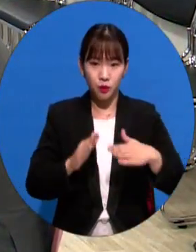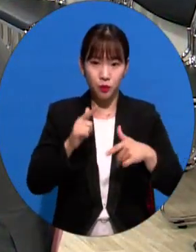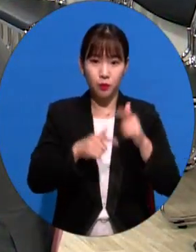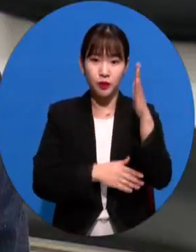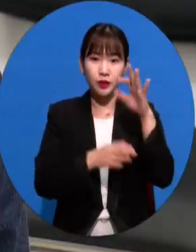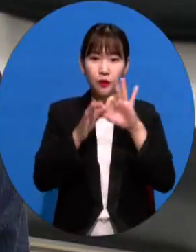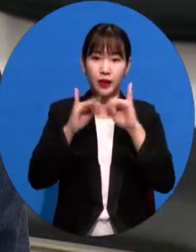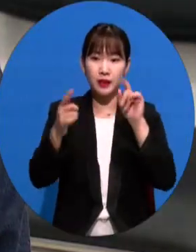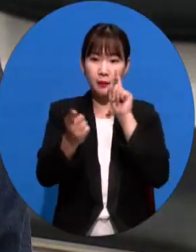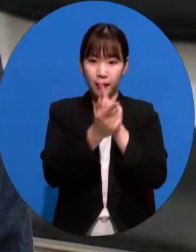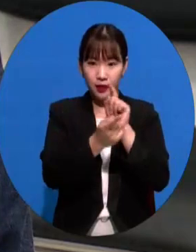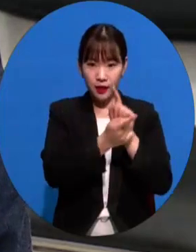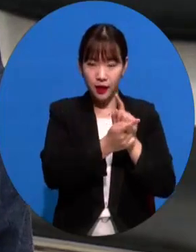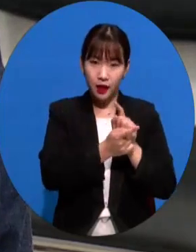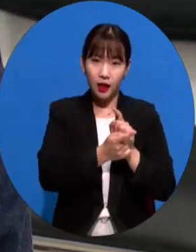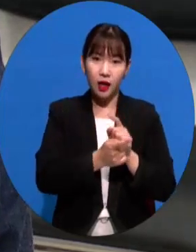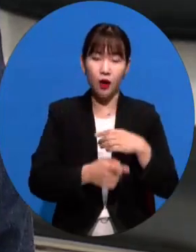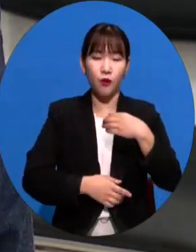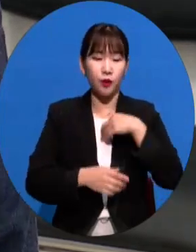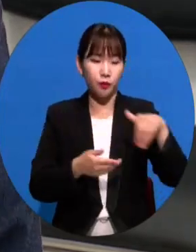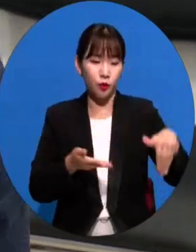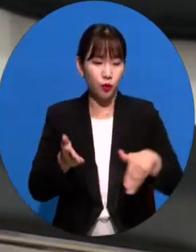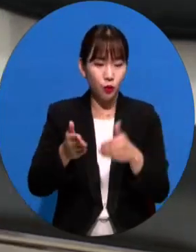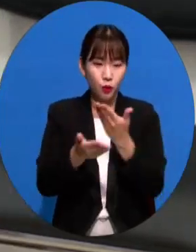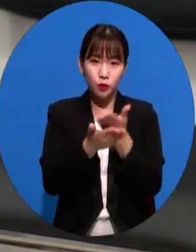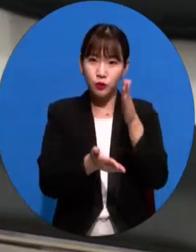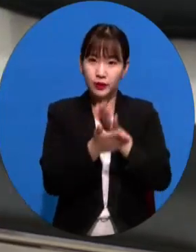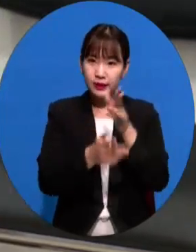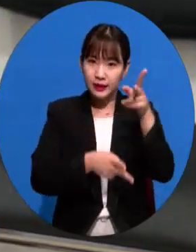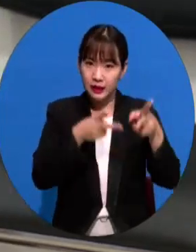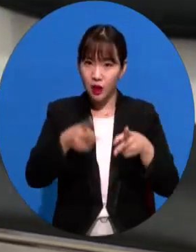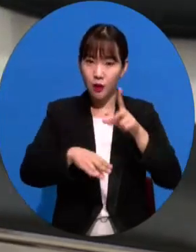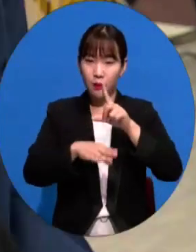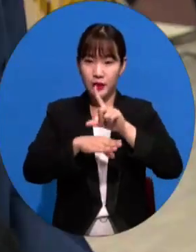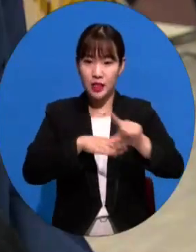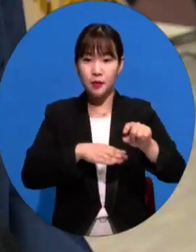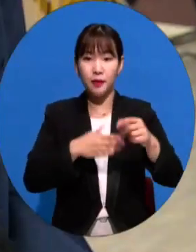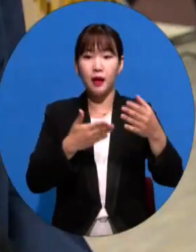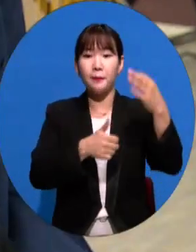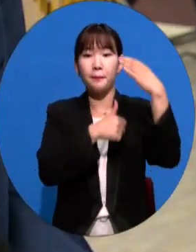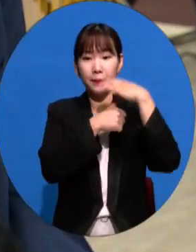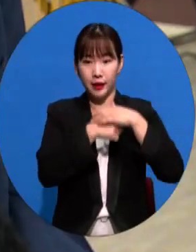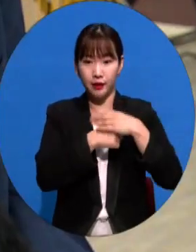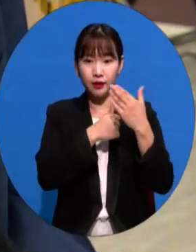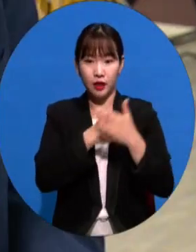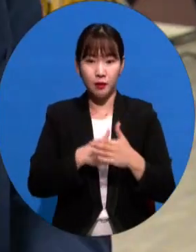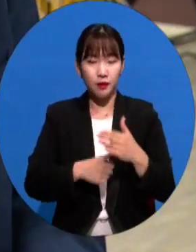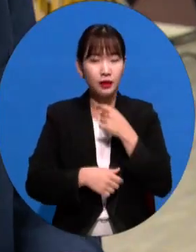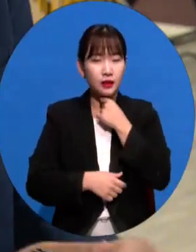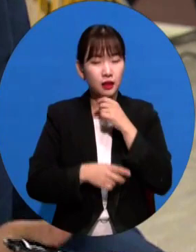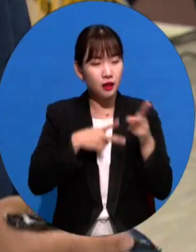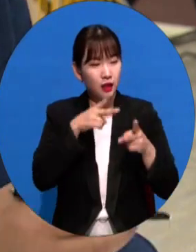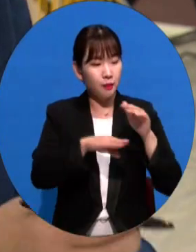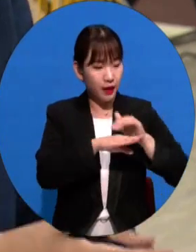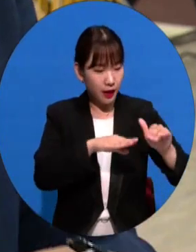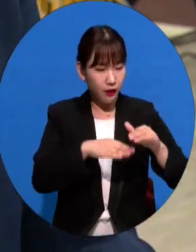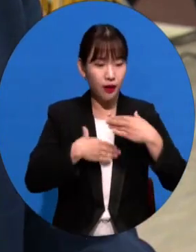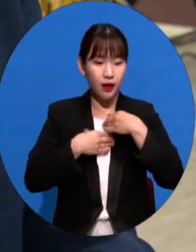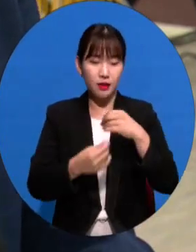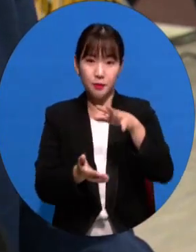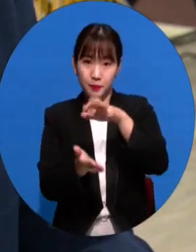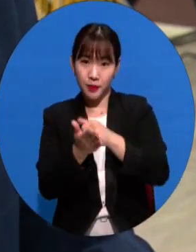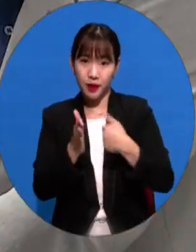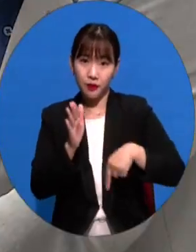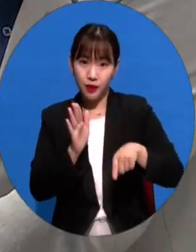목포시 관계자들을 만나 위험 도로 구조 개선 사업이 지방으로 이양된 만큼 수건 사업 해결과 안전 확보를